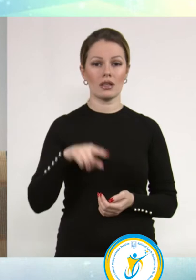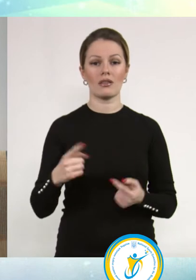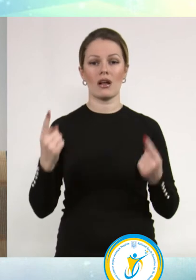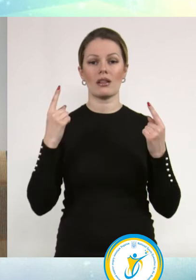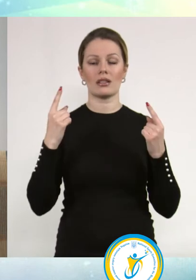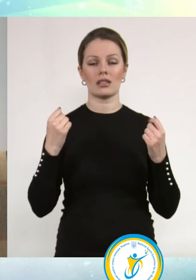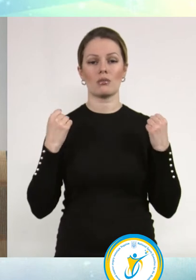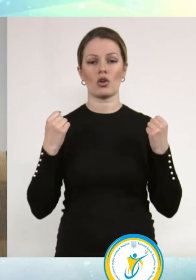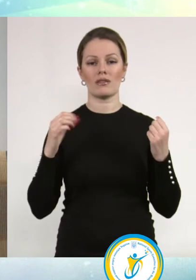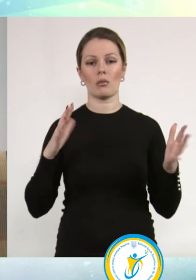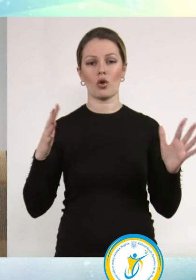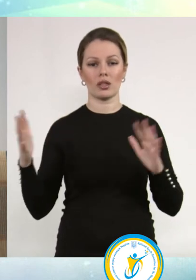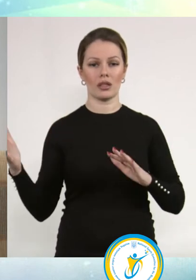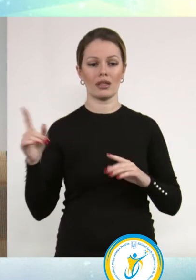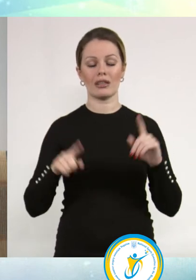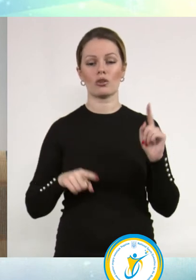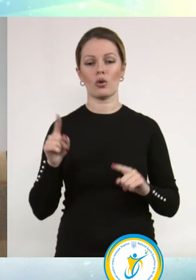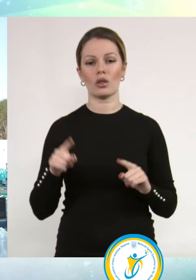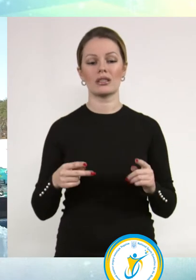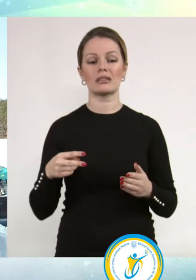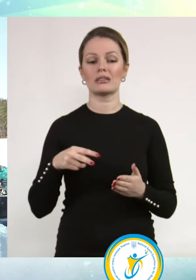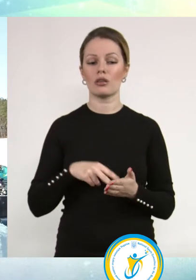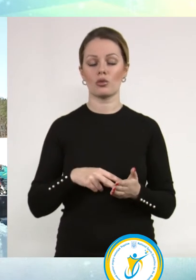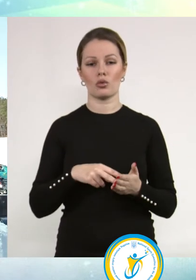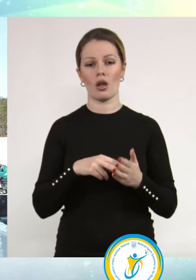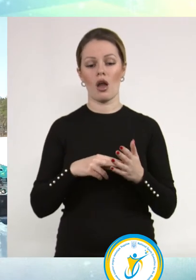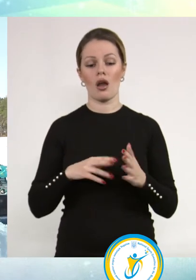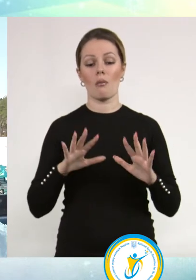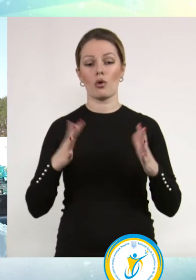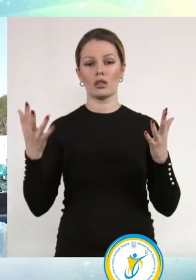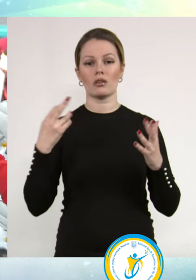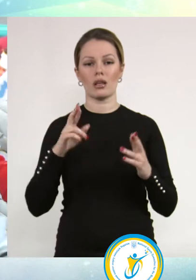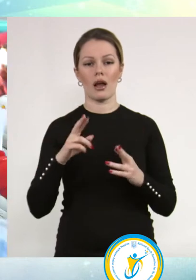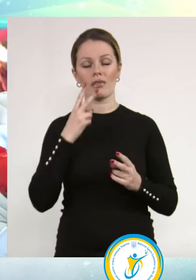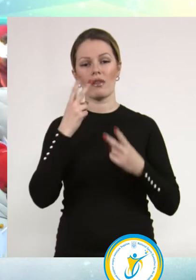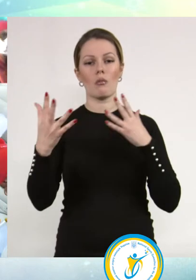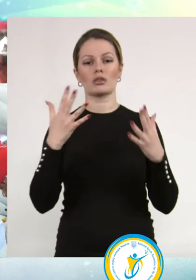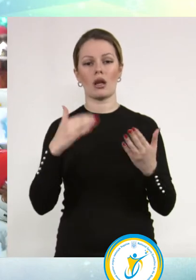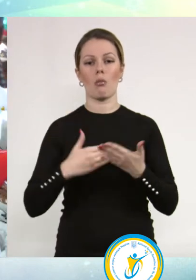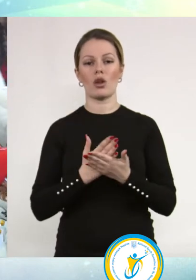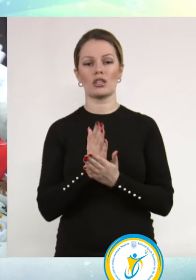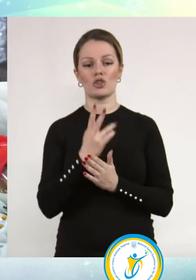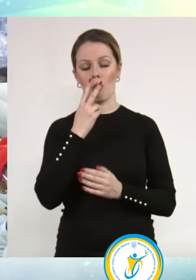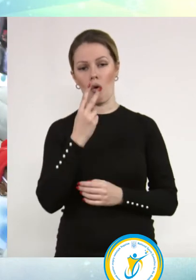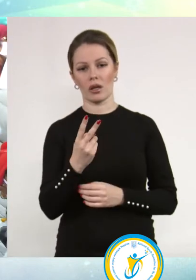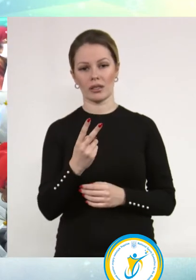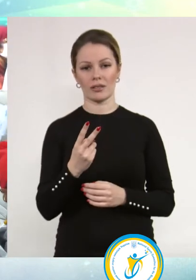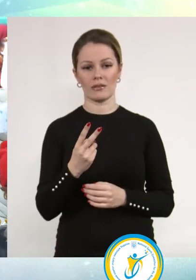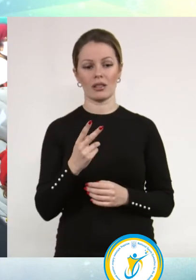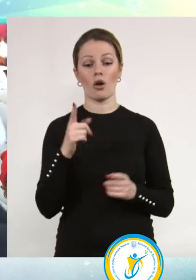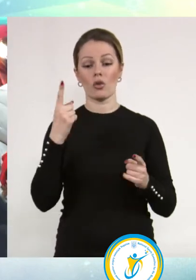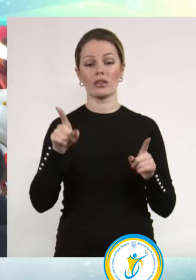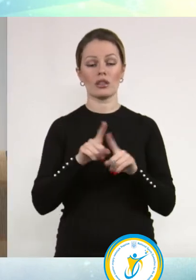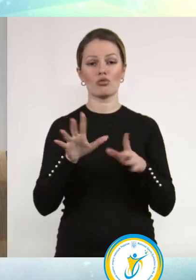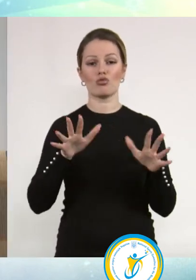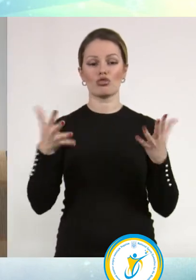великі спортивні події інколи стають сценою для демонстрації політичних поглядів. Один з таких